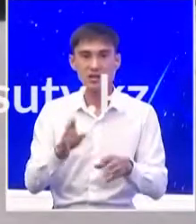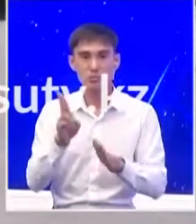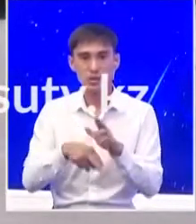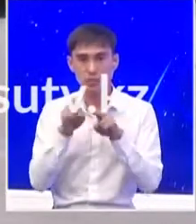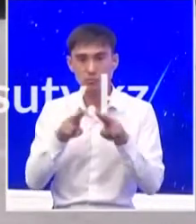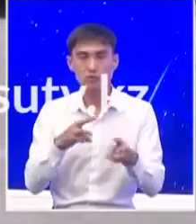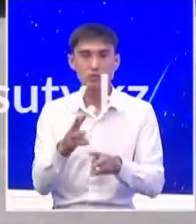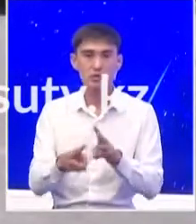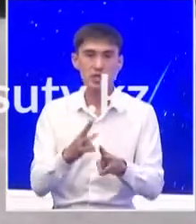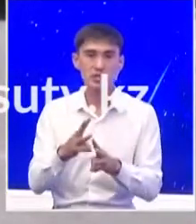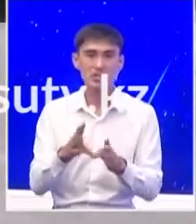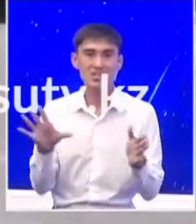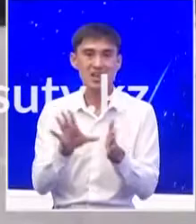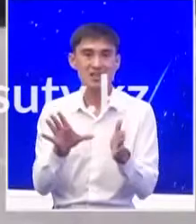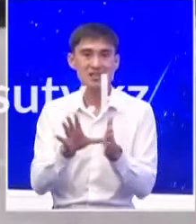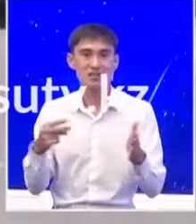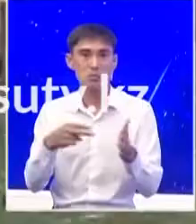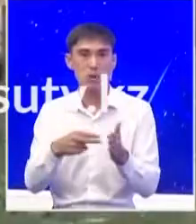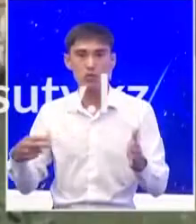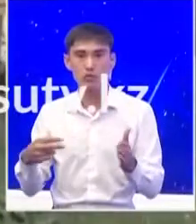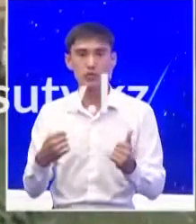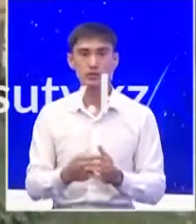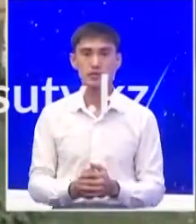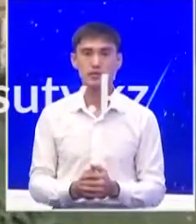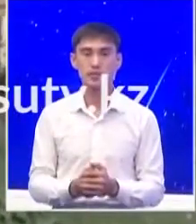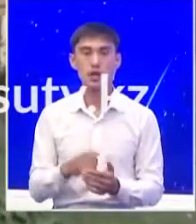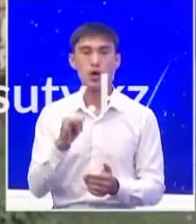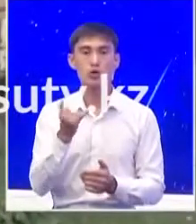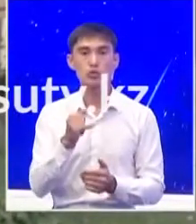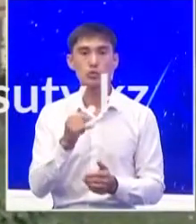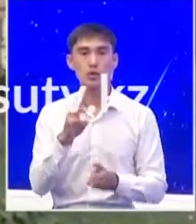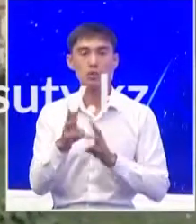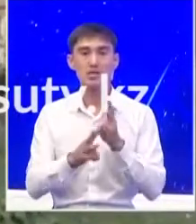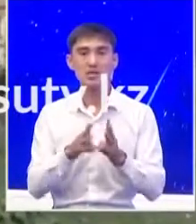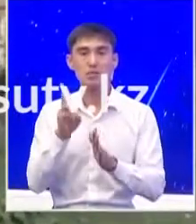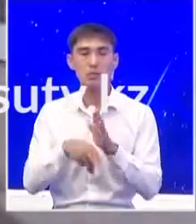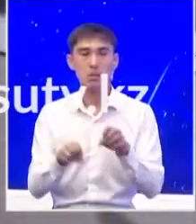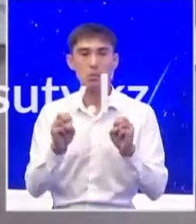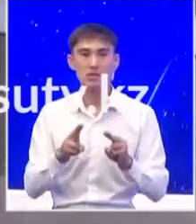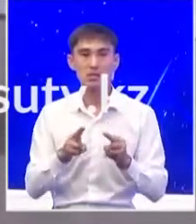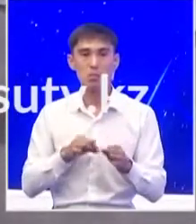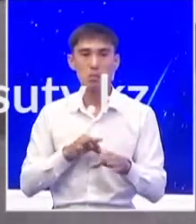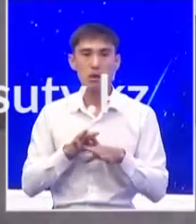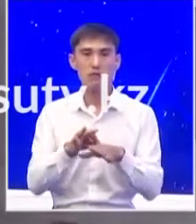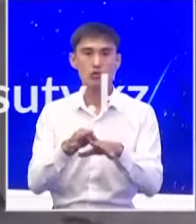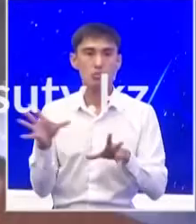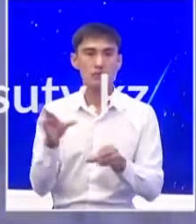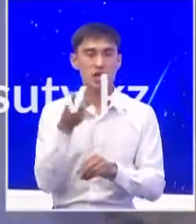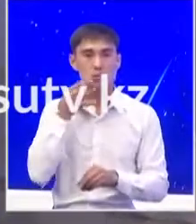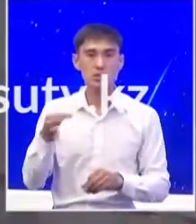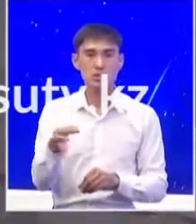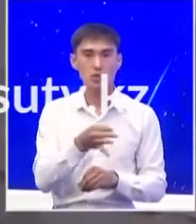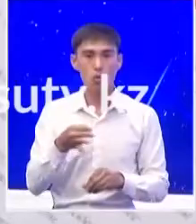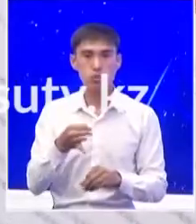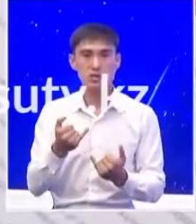топящиеся печи и электронагревательные приборы. Субботник по пожарной безопасности проводится по всей Алматинской области. В нем приняли